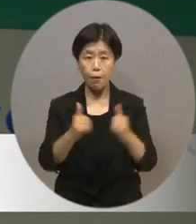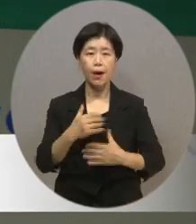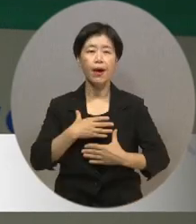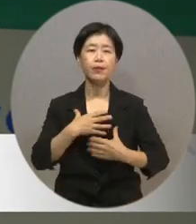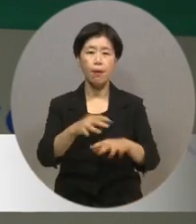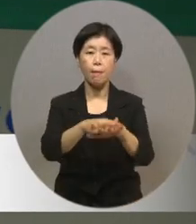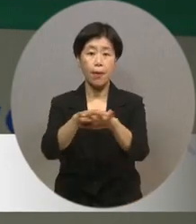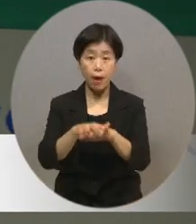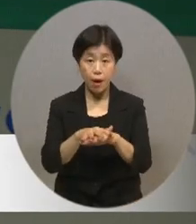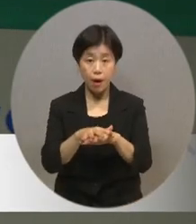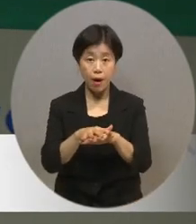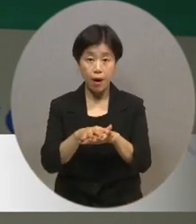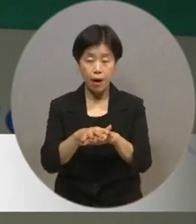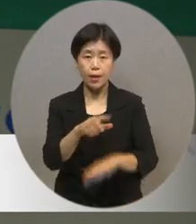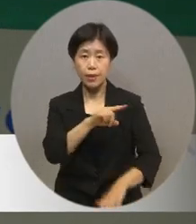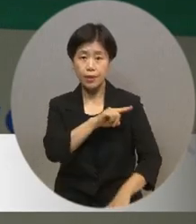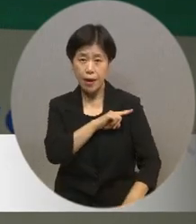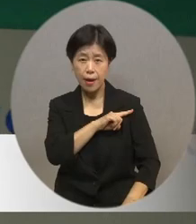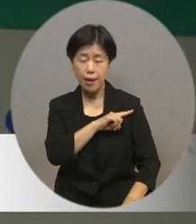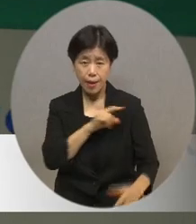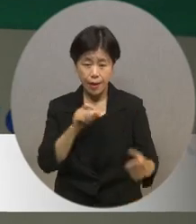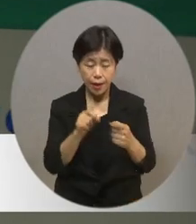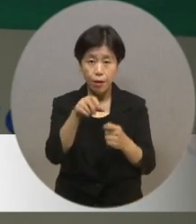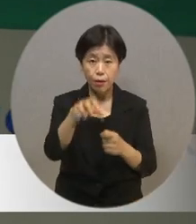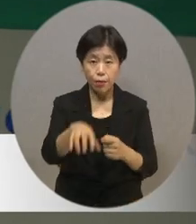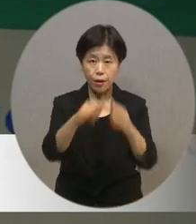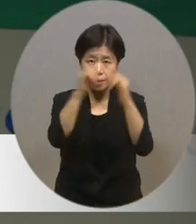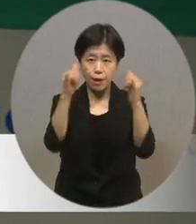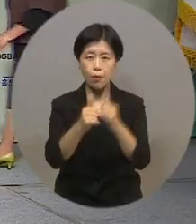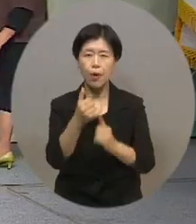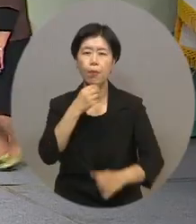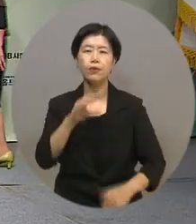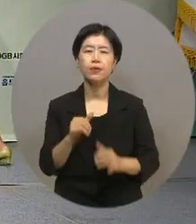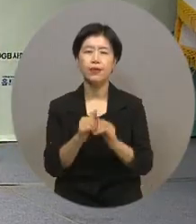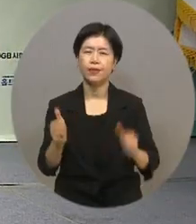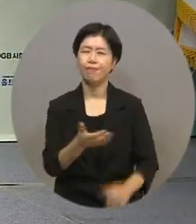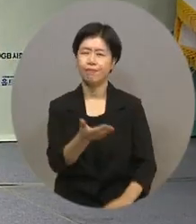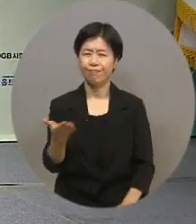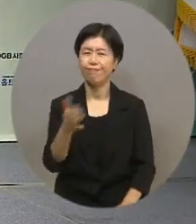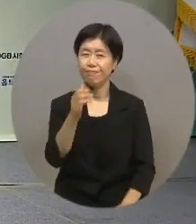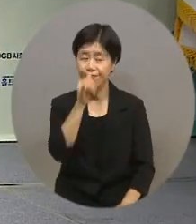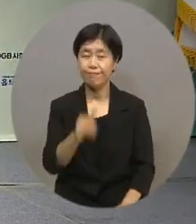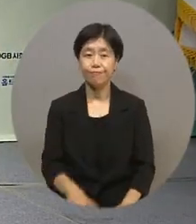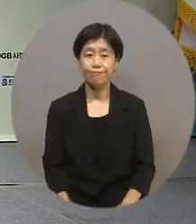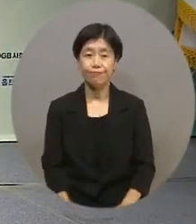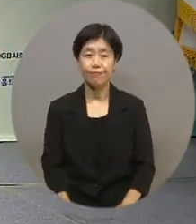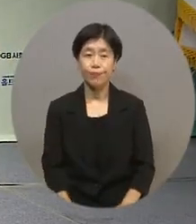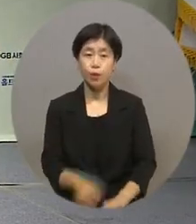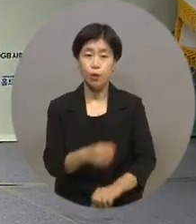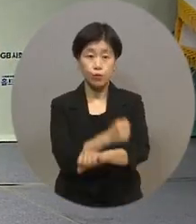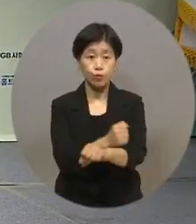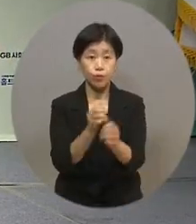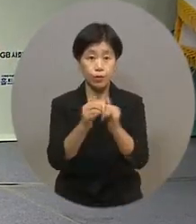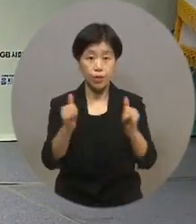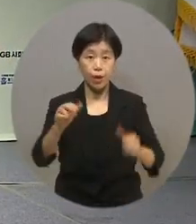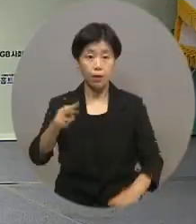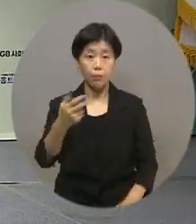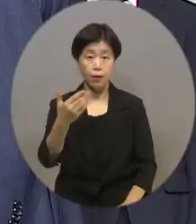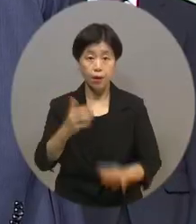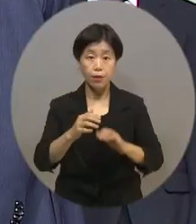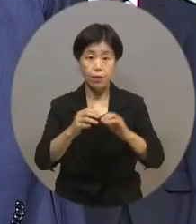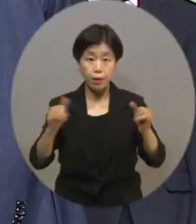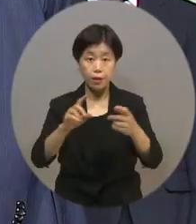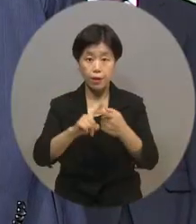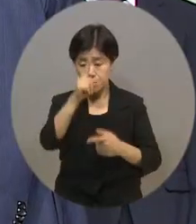안전망의 최전선에 사회복지인 여러분이 계십니다. 이날 자리에서 사회복지 유공자 209명에게